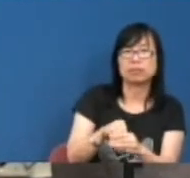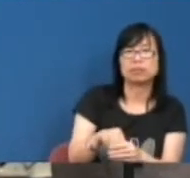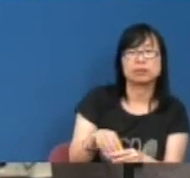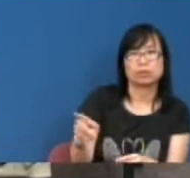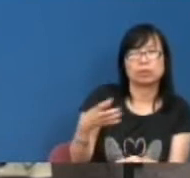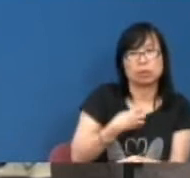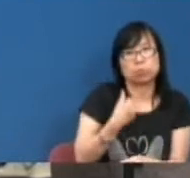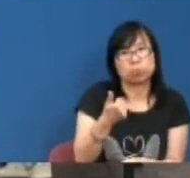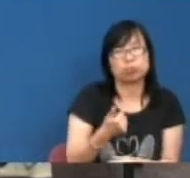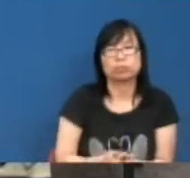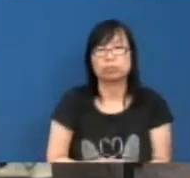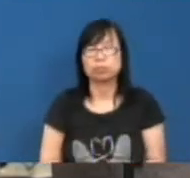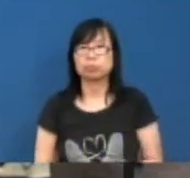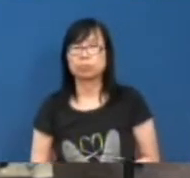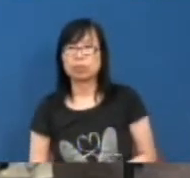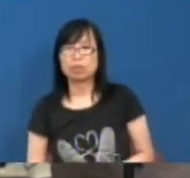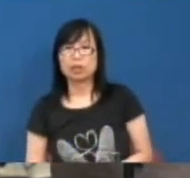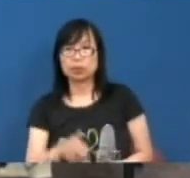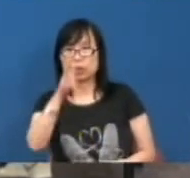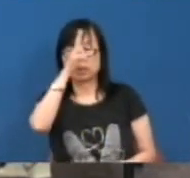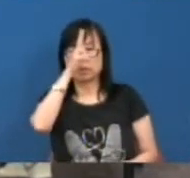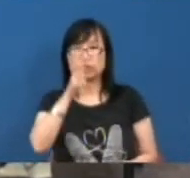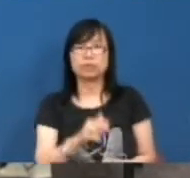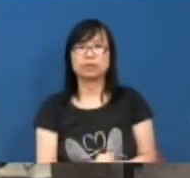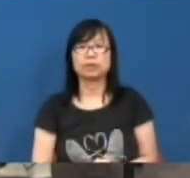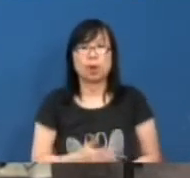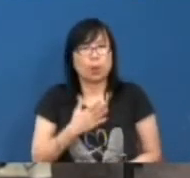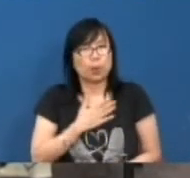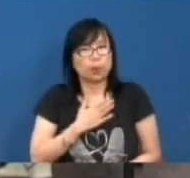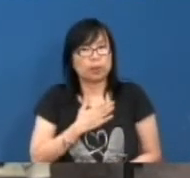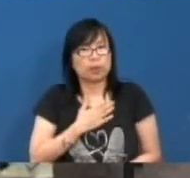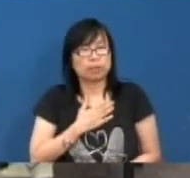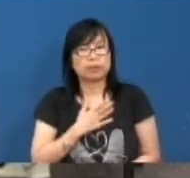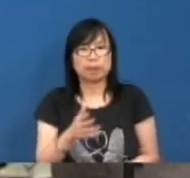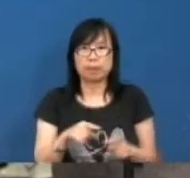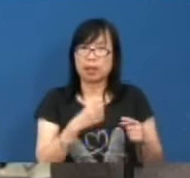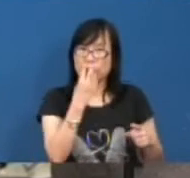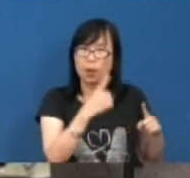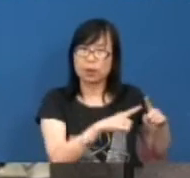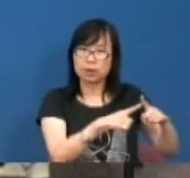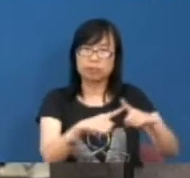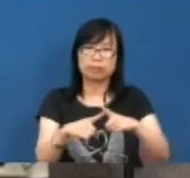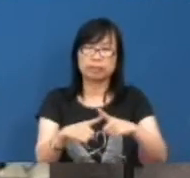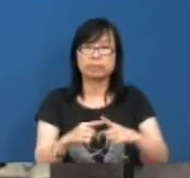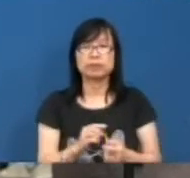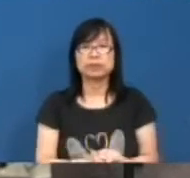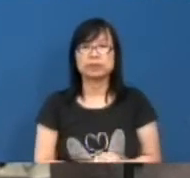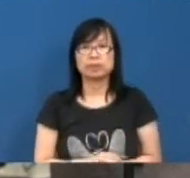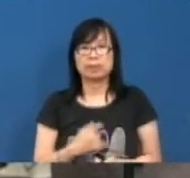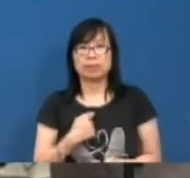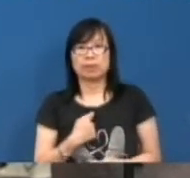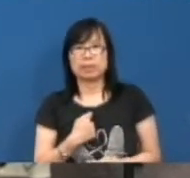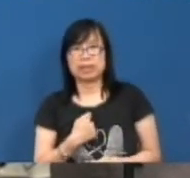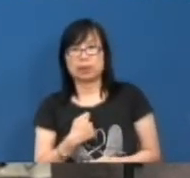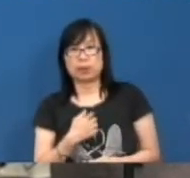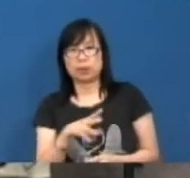精噶。所以如果你話政府係如果擔心，亦都有啲市民嚇喺同一情況底下話擔心，我哋政